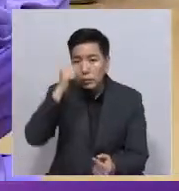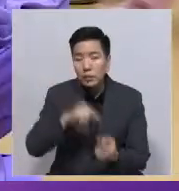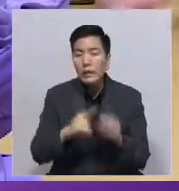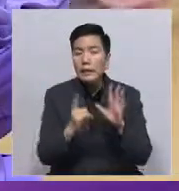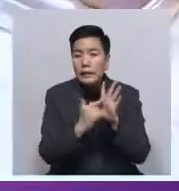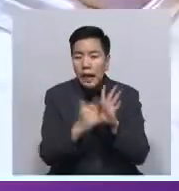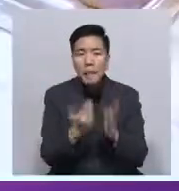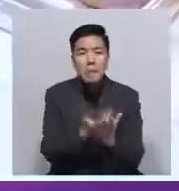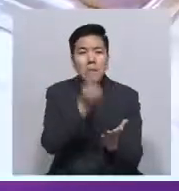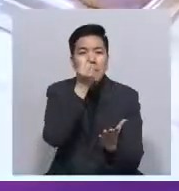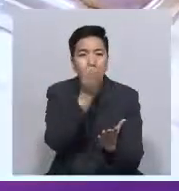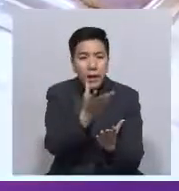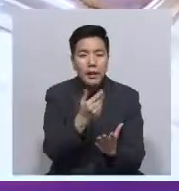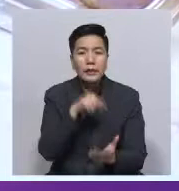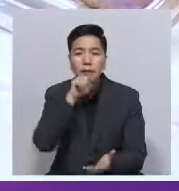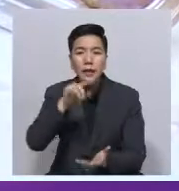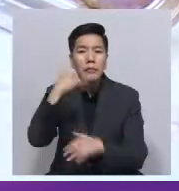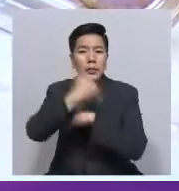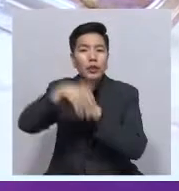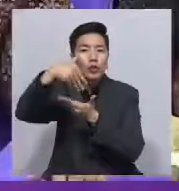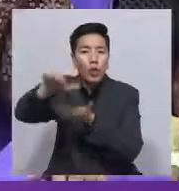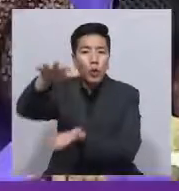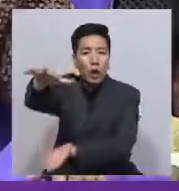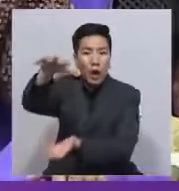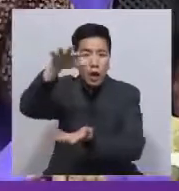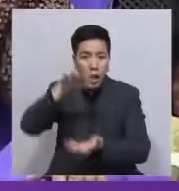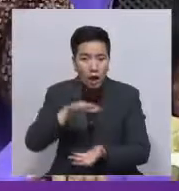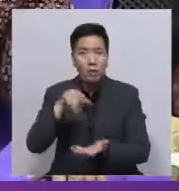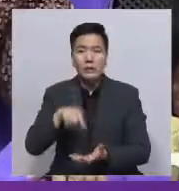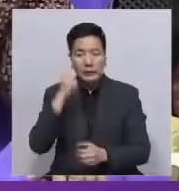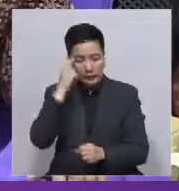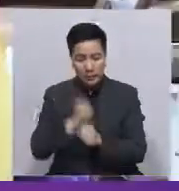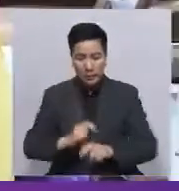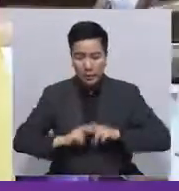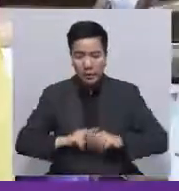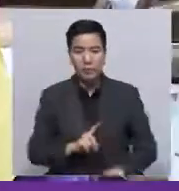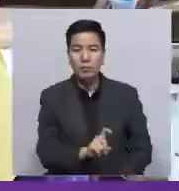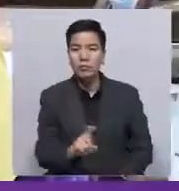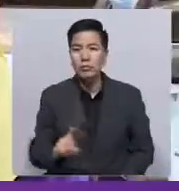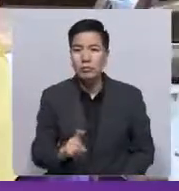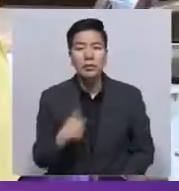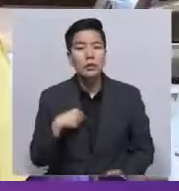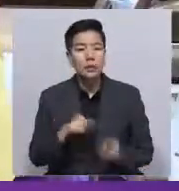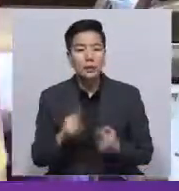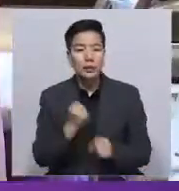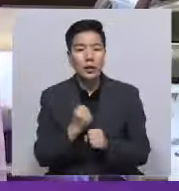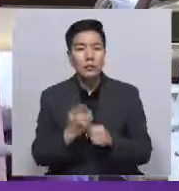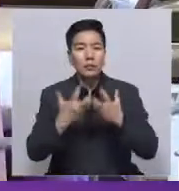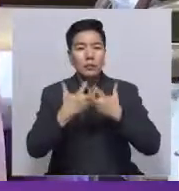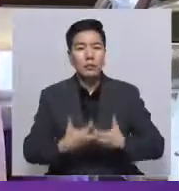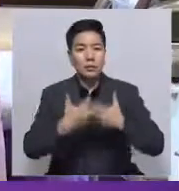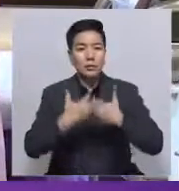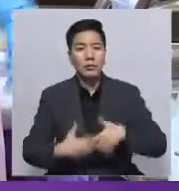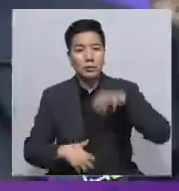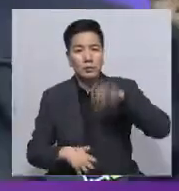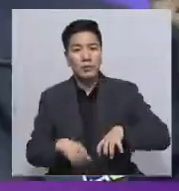ประเภทมีราคาสูงนำเข้าจากต่างประเทศทั้งหมดไม่สามารถผลิตเองได้เป็นที่มาของการก่อสร้างโรงงานผลิต